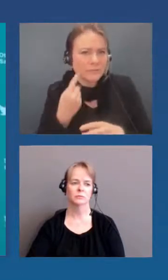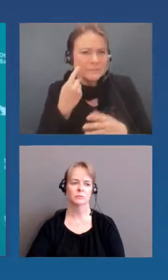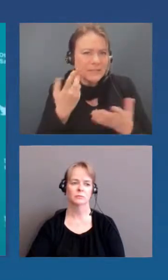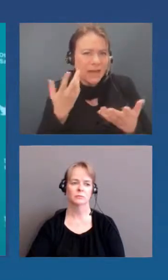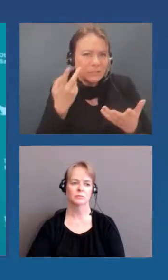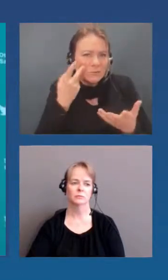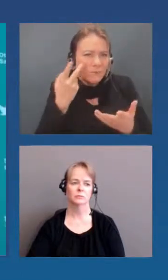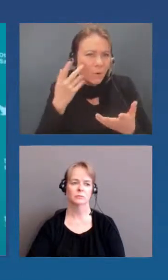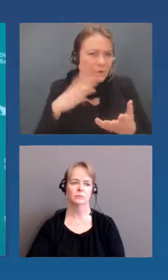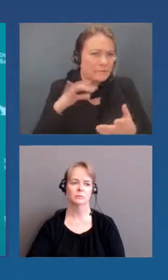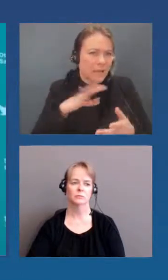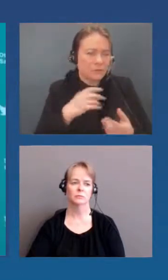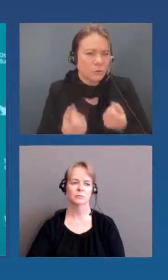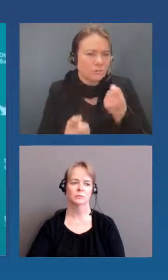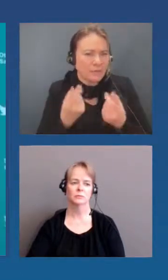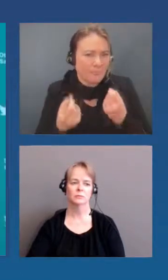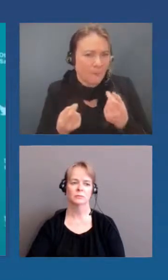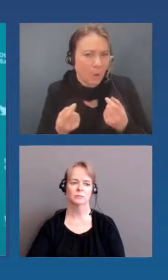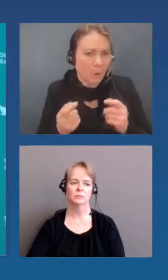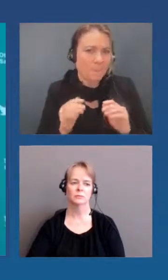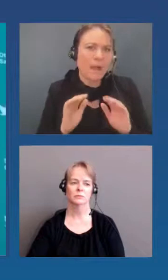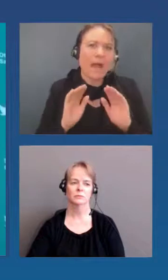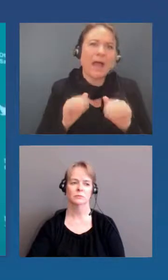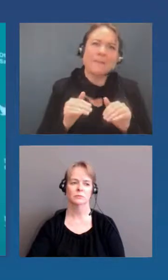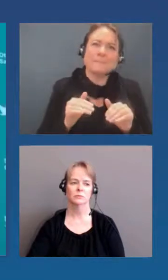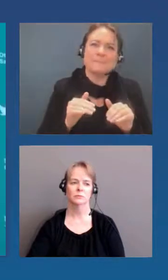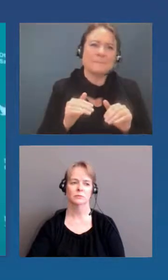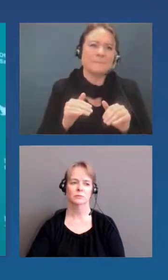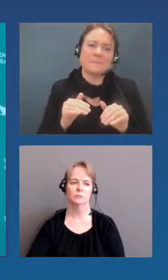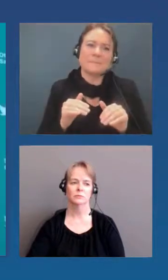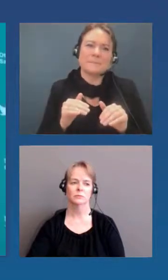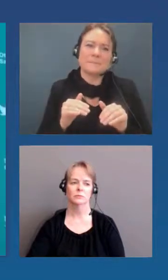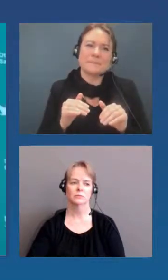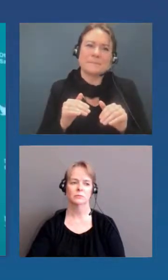quelqu'un a des symptômes avant qu'on travaille.